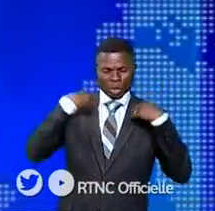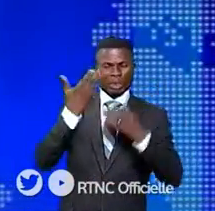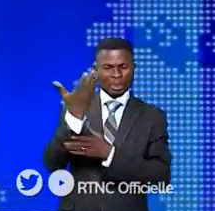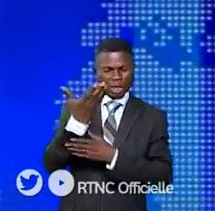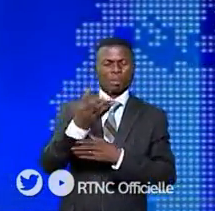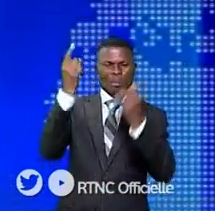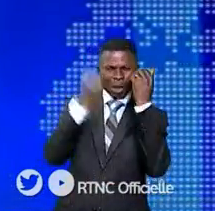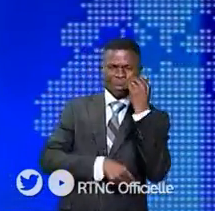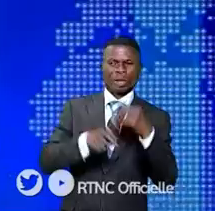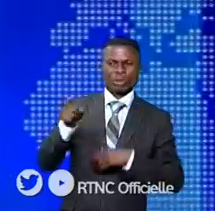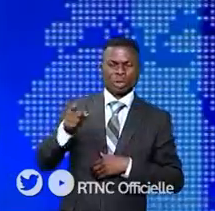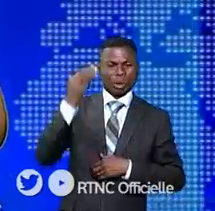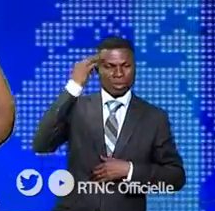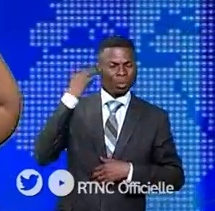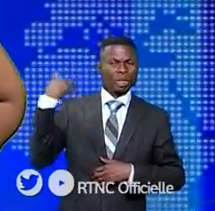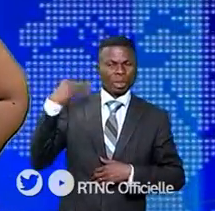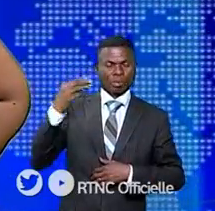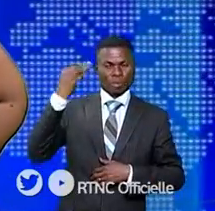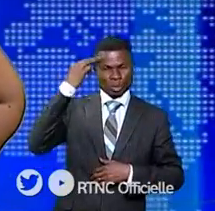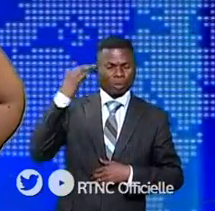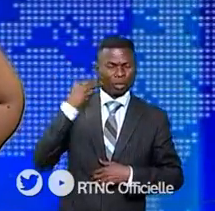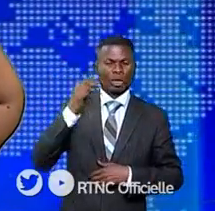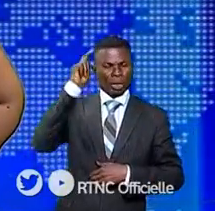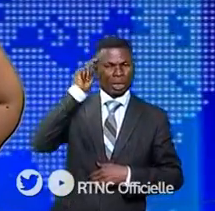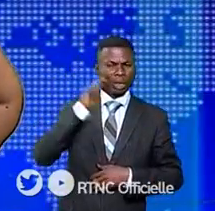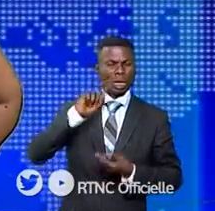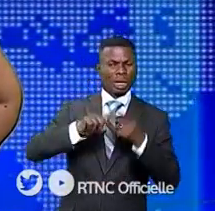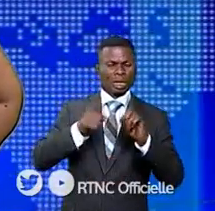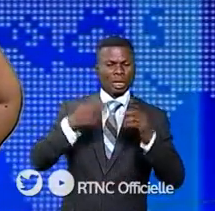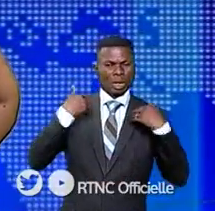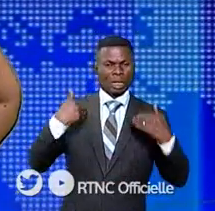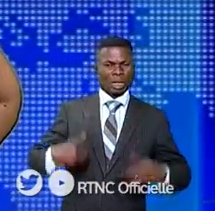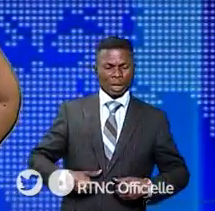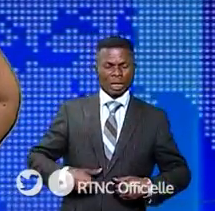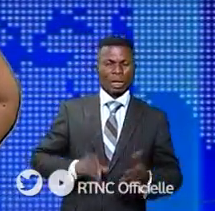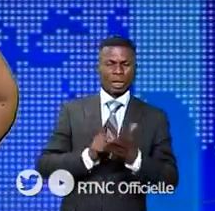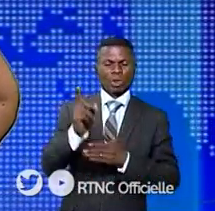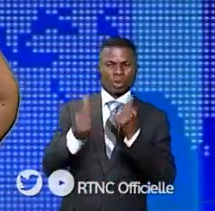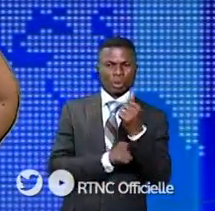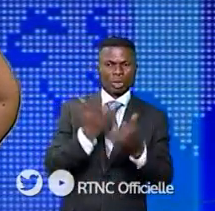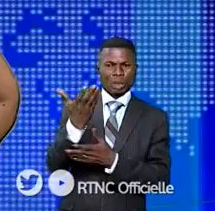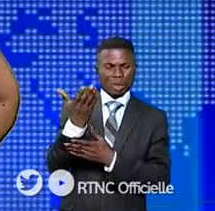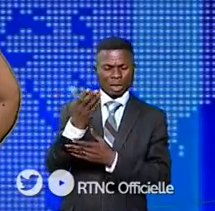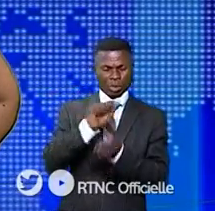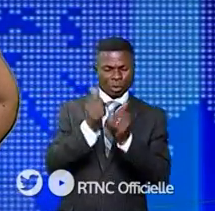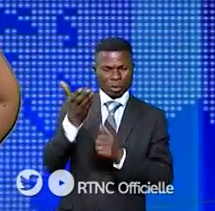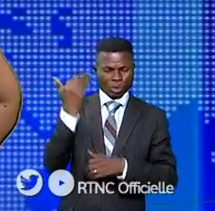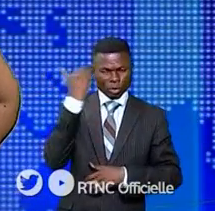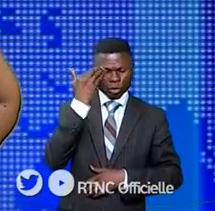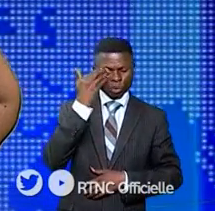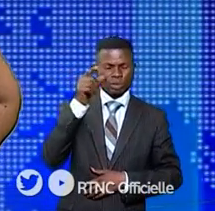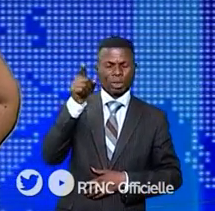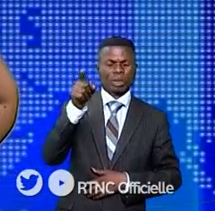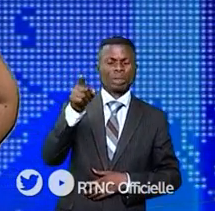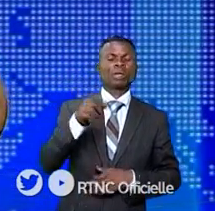sanctions exemplaires. La ministre d'État, ministre du Genre, avec ses collègues de la Santé et des Droits Humains, ont tablé sur cette question. L'explication